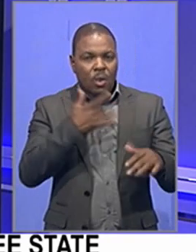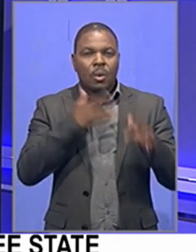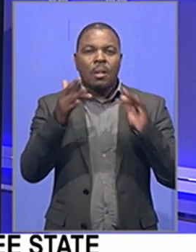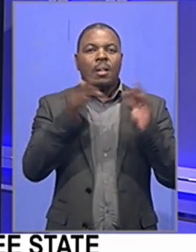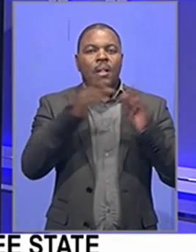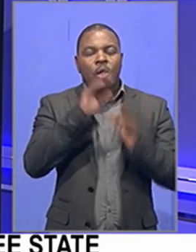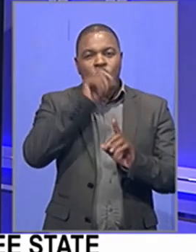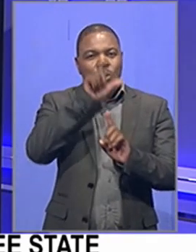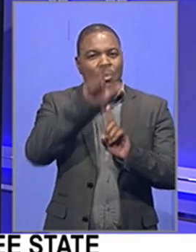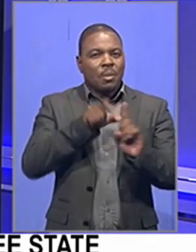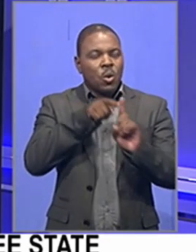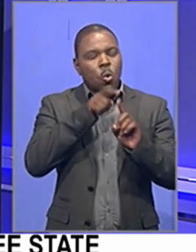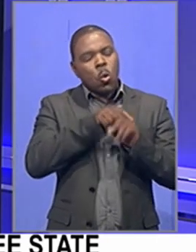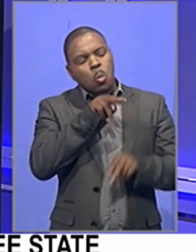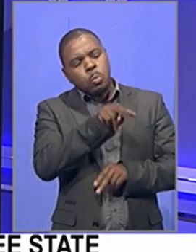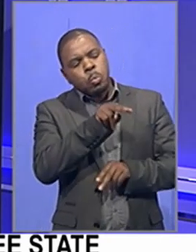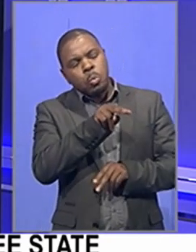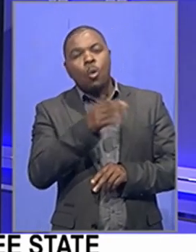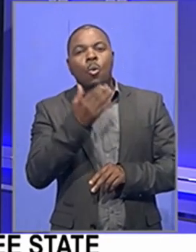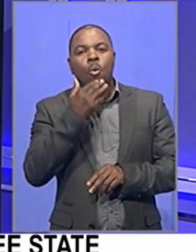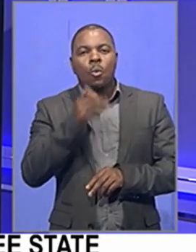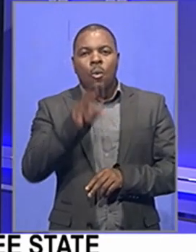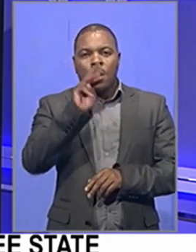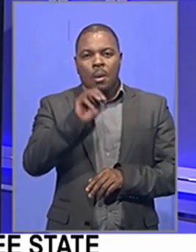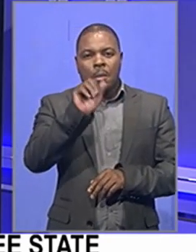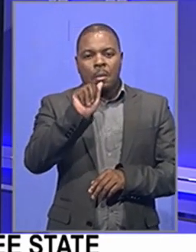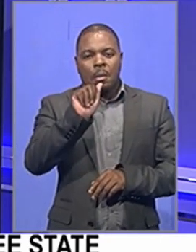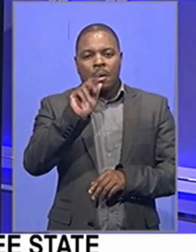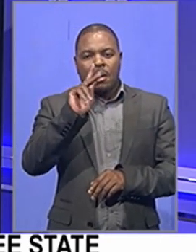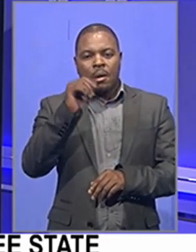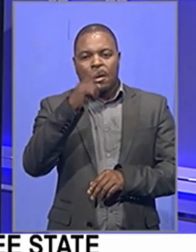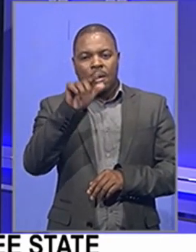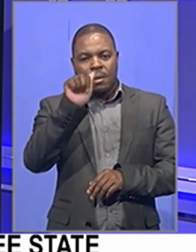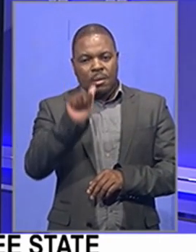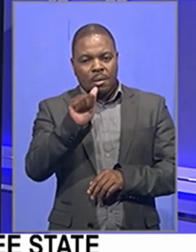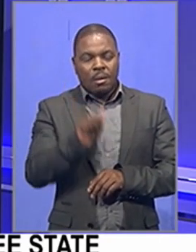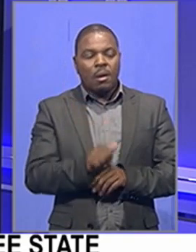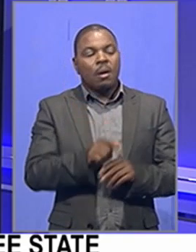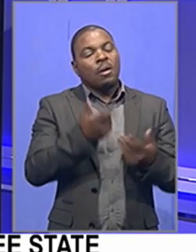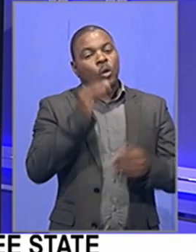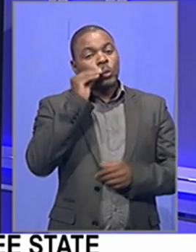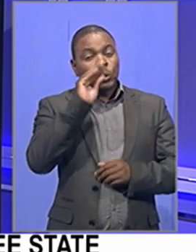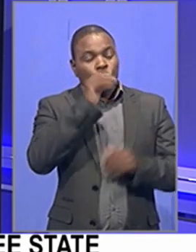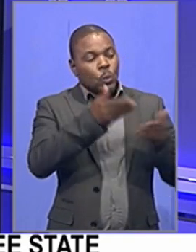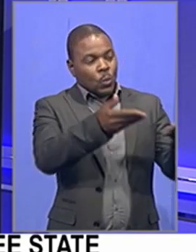ntseng a beile ditaba diihlo e le Makgala Masiteng. Makgala re a homela ditabeng tsa Sesotho.